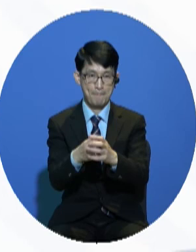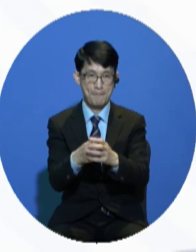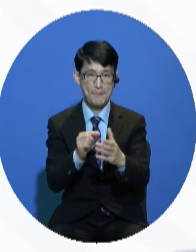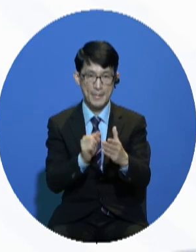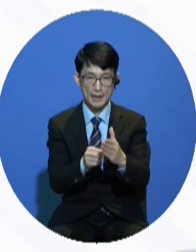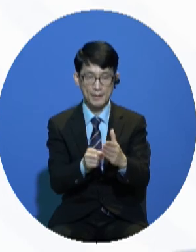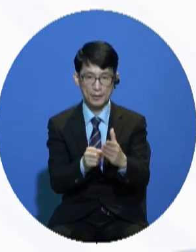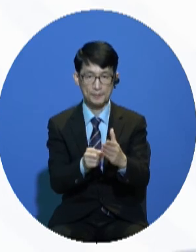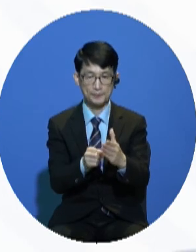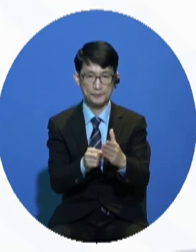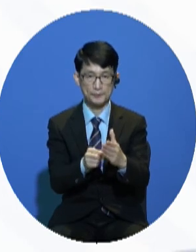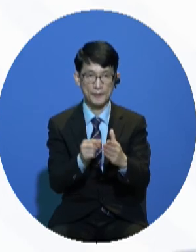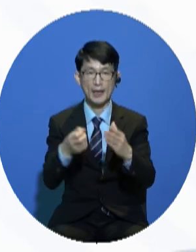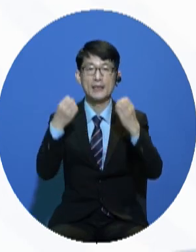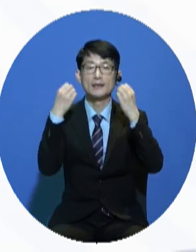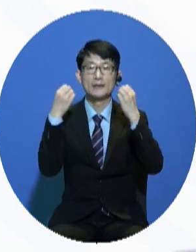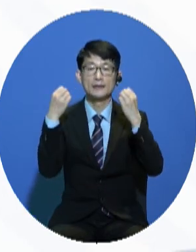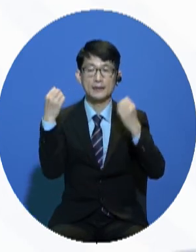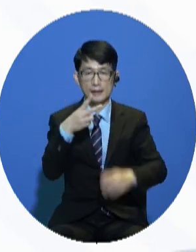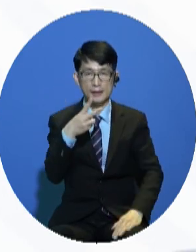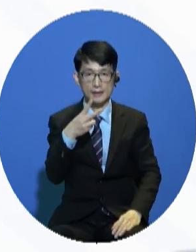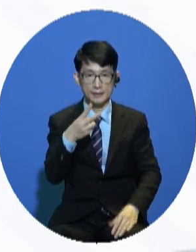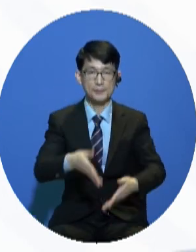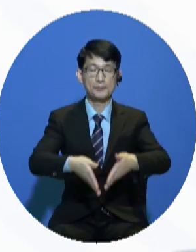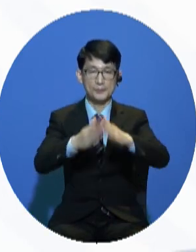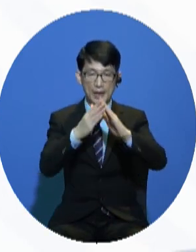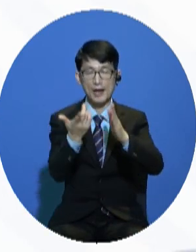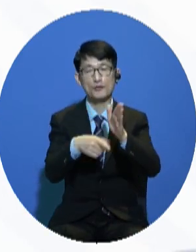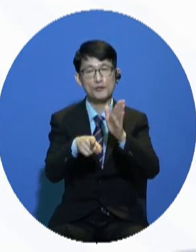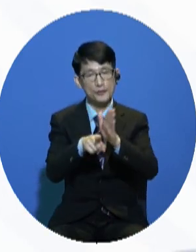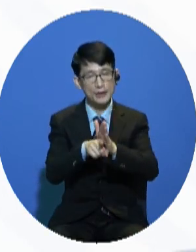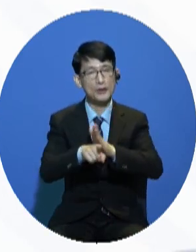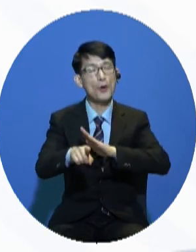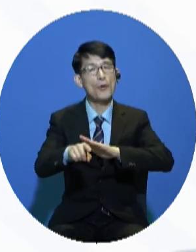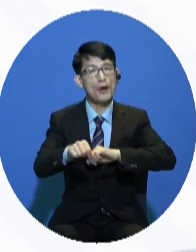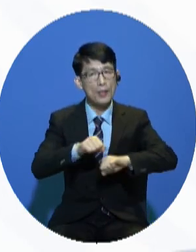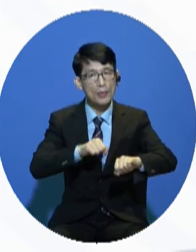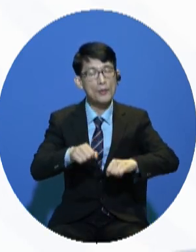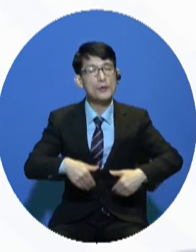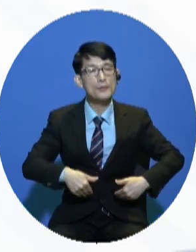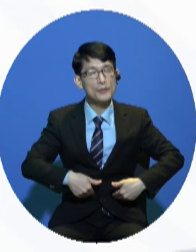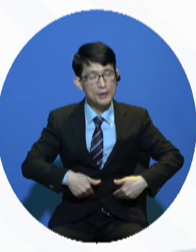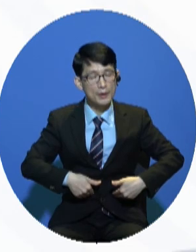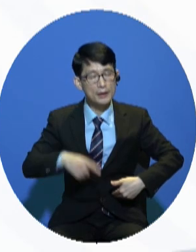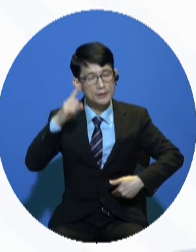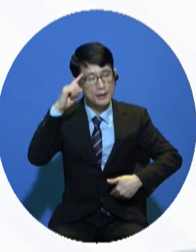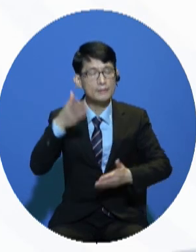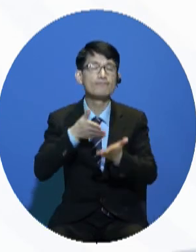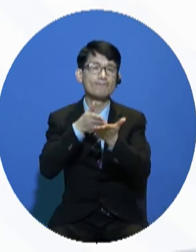이것을 재개정하기 위한 운동으로 갔으면 좋겠다라고 하는 것이 저의 제안입니다.